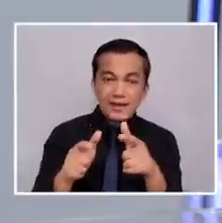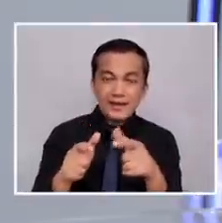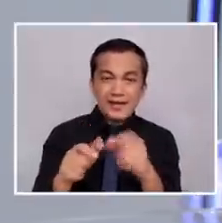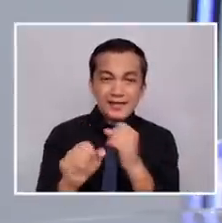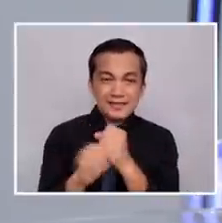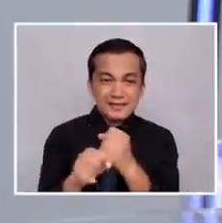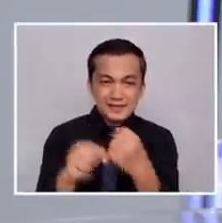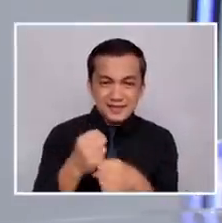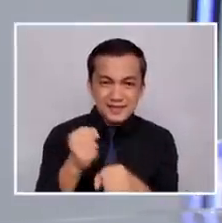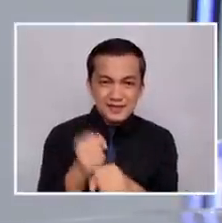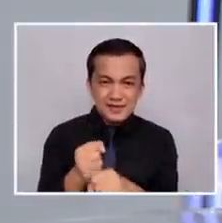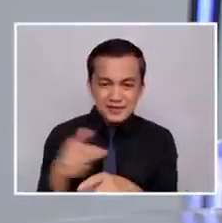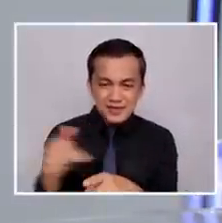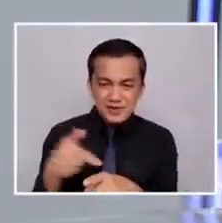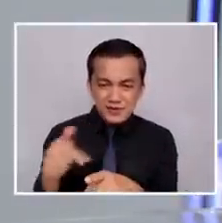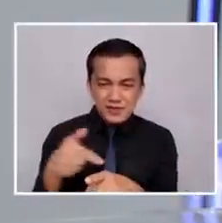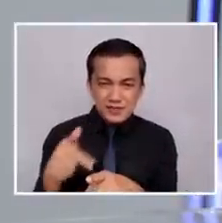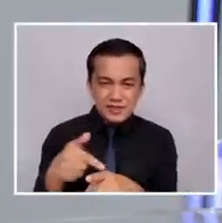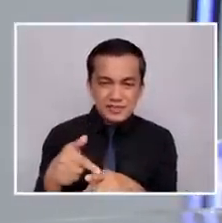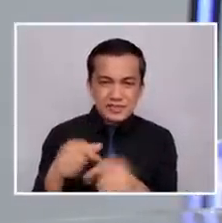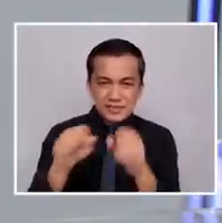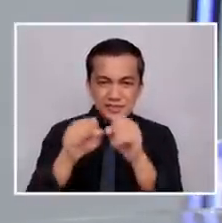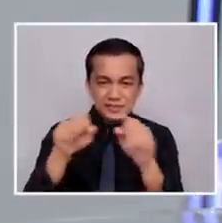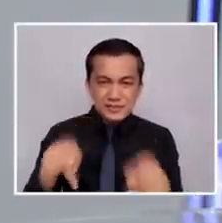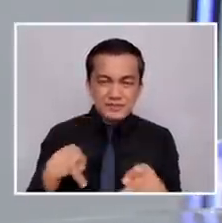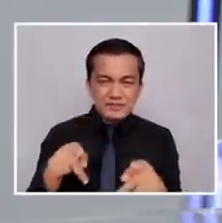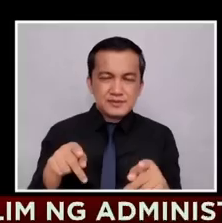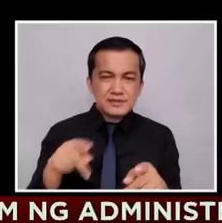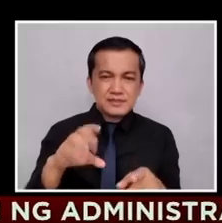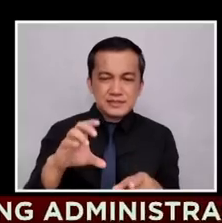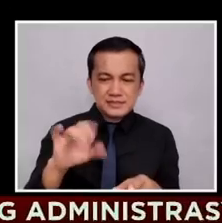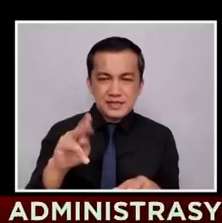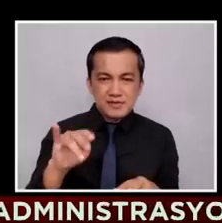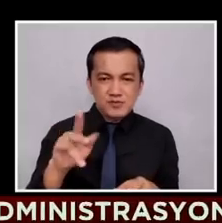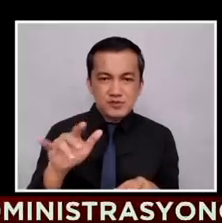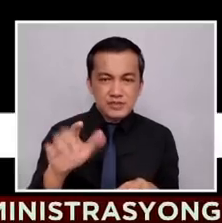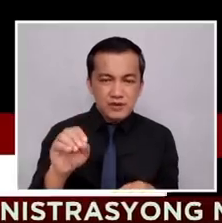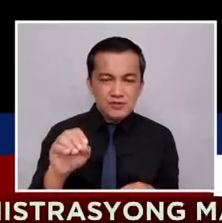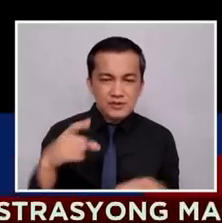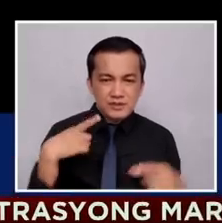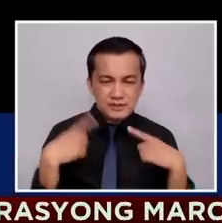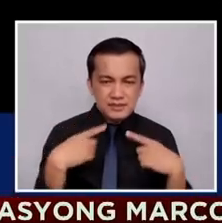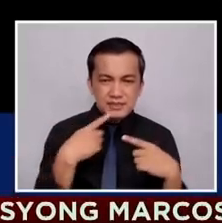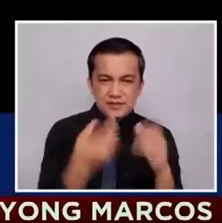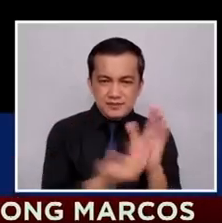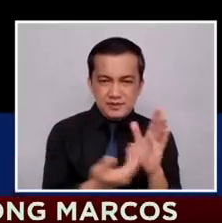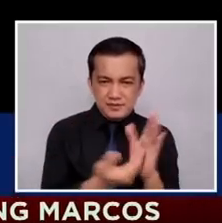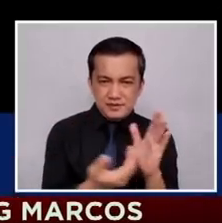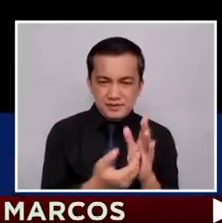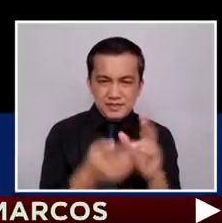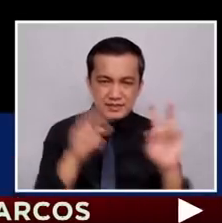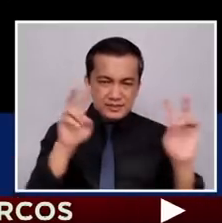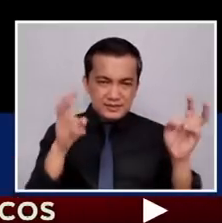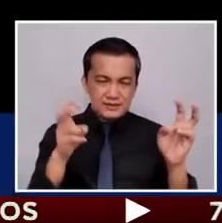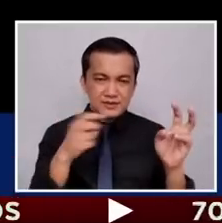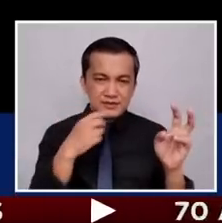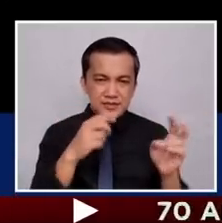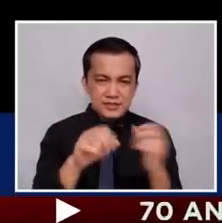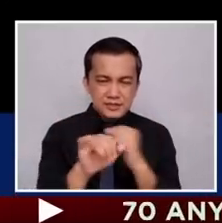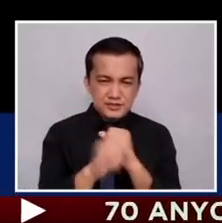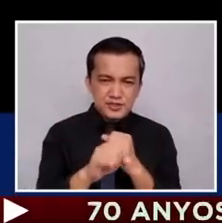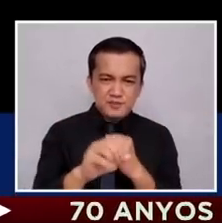ng isang welding shop sa Kabuyao, Laguna. Ibinida ni Bayan Patroller Eric Mahinay ang tinawag nilang